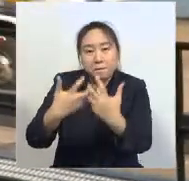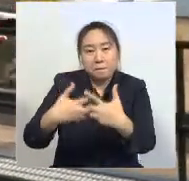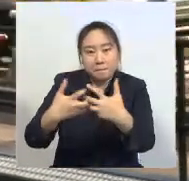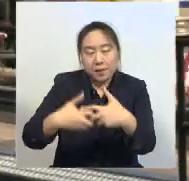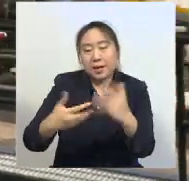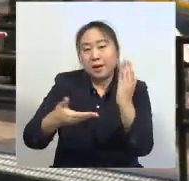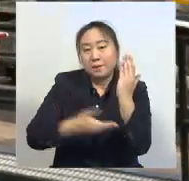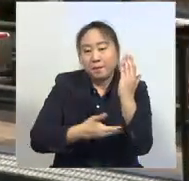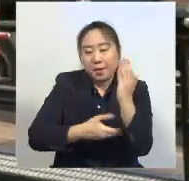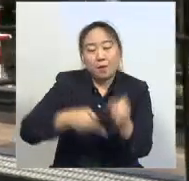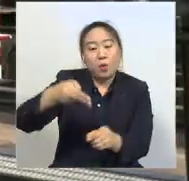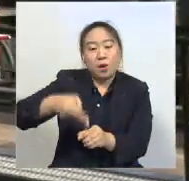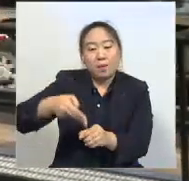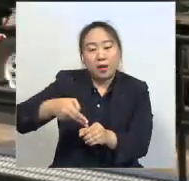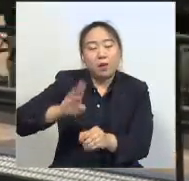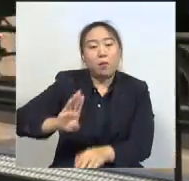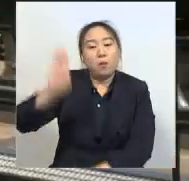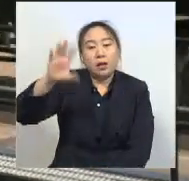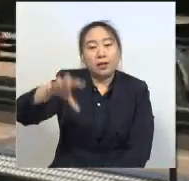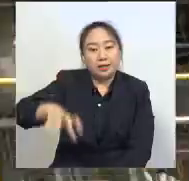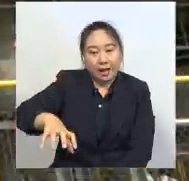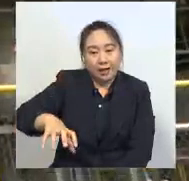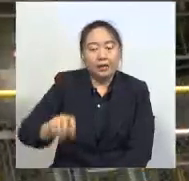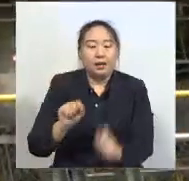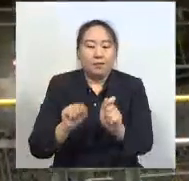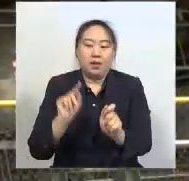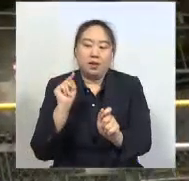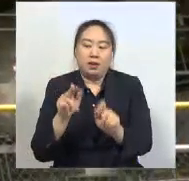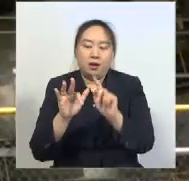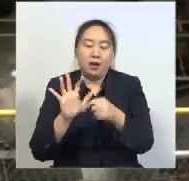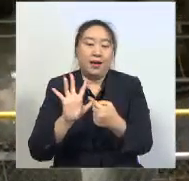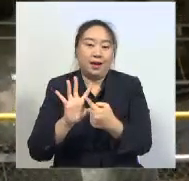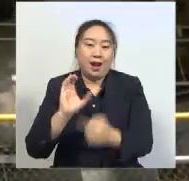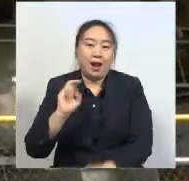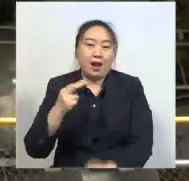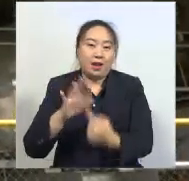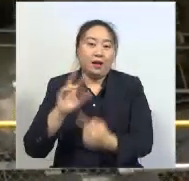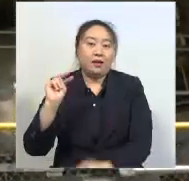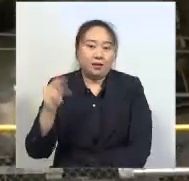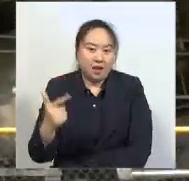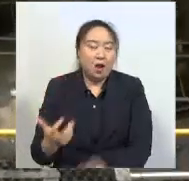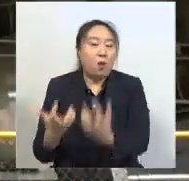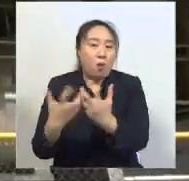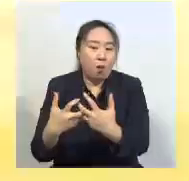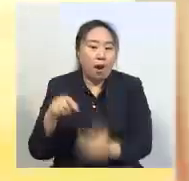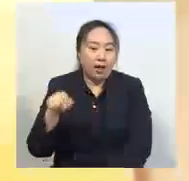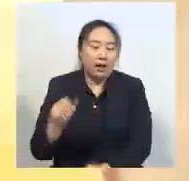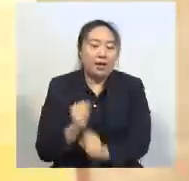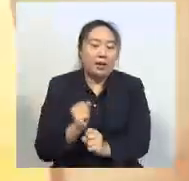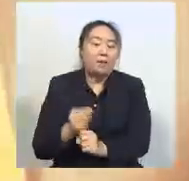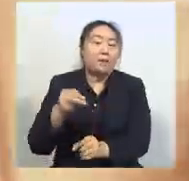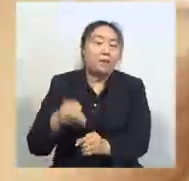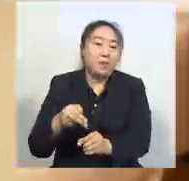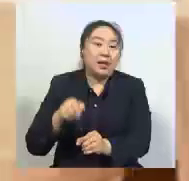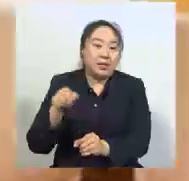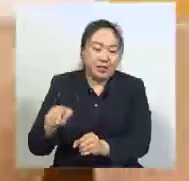เซลของบริษัทนิวไบโอดีเซลจำกัดที่อำเภอท่าฉางซึ่งโรงงานแห่งนี้ผลิตน้ำมันไบโอดีเซลเป็นพลังงานท